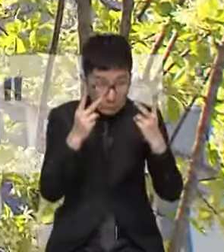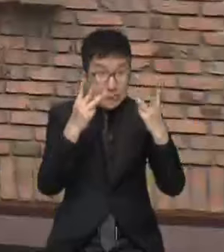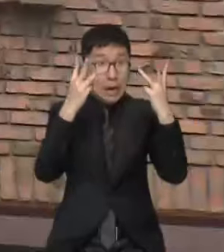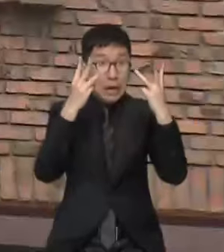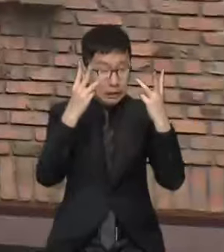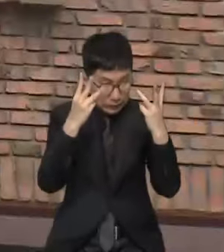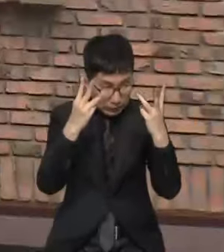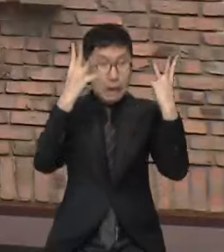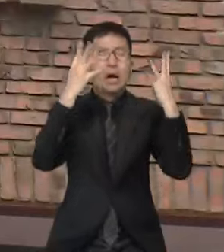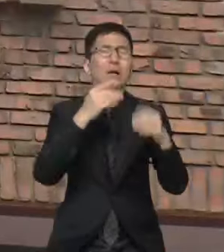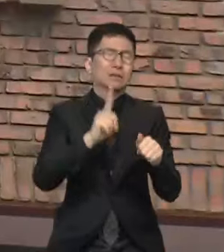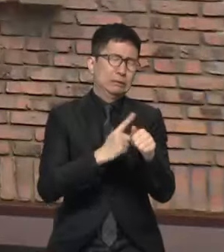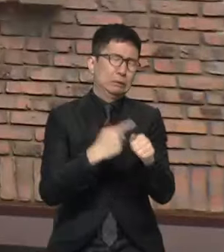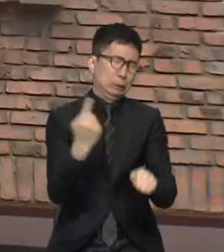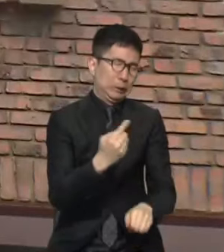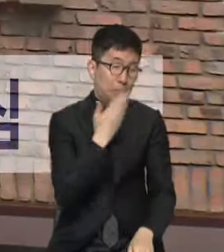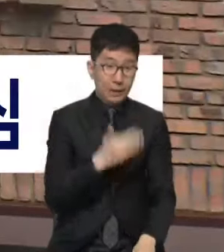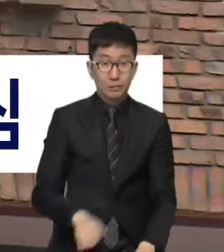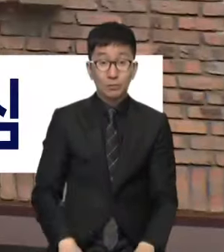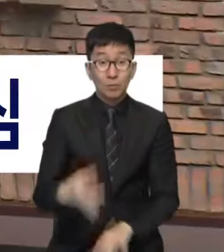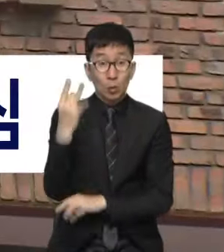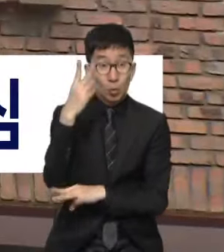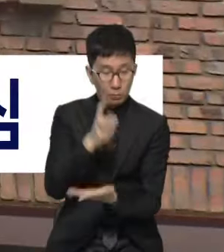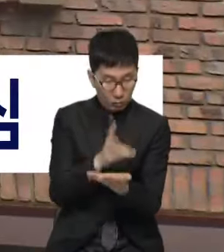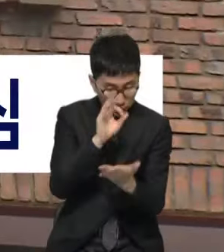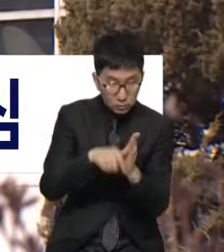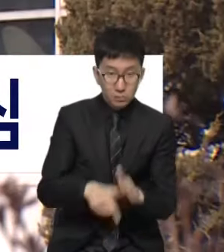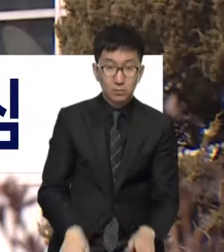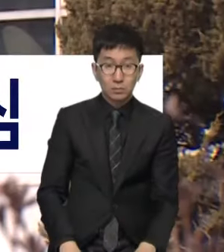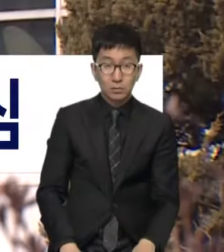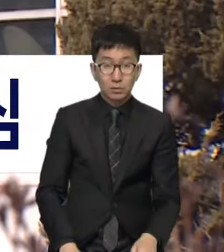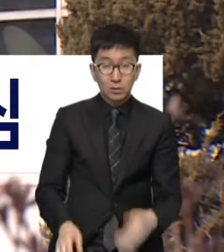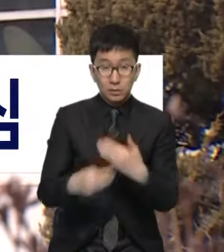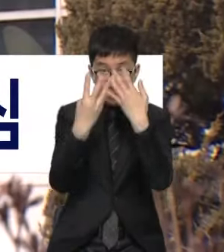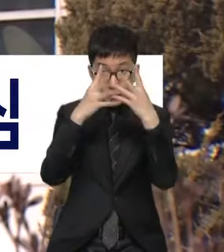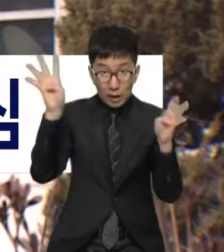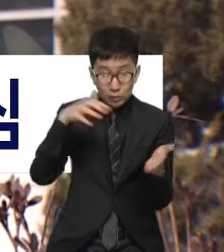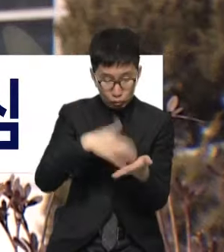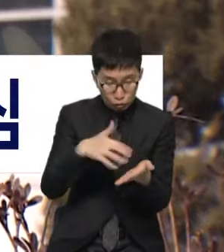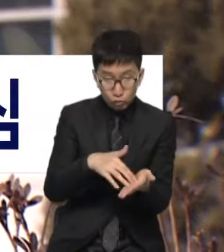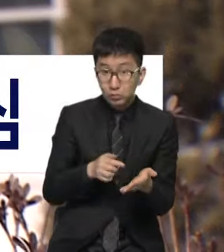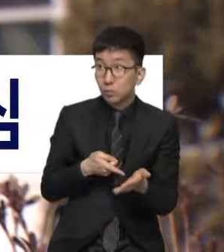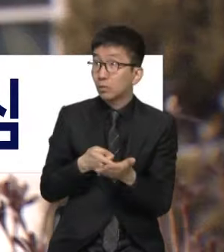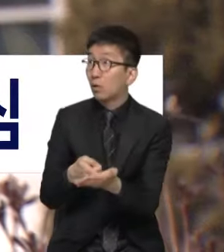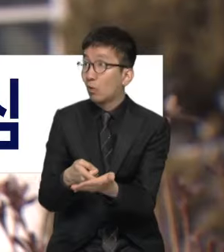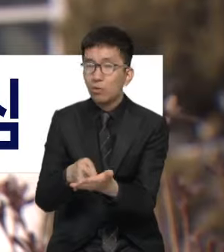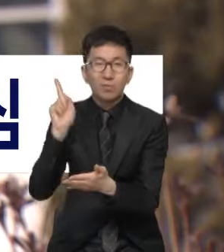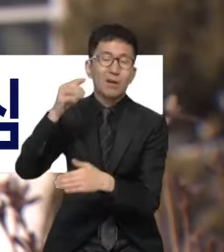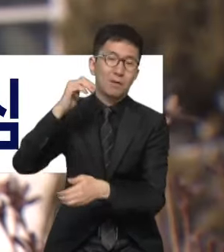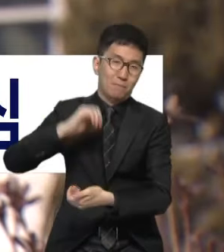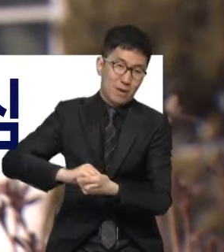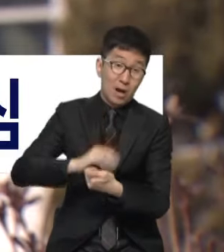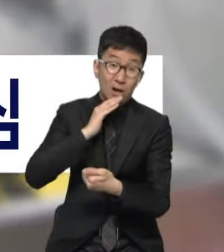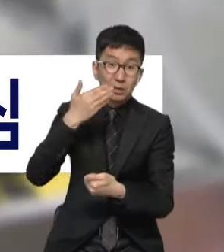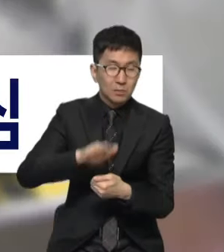설명했습니다. 원칙적으로 내일까지 제출해야 하는 의대 정원 규모도 대부분 대학들이 아직 최종 결정을 주저하는